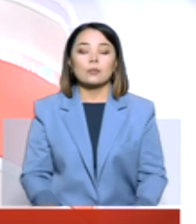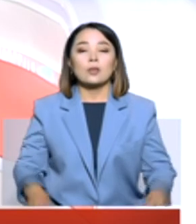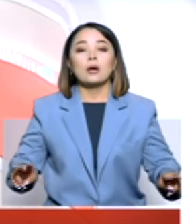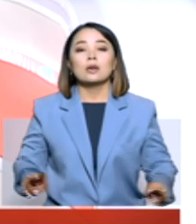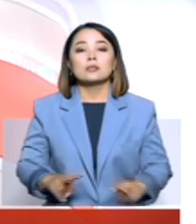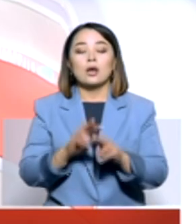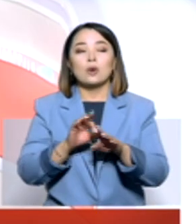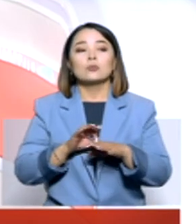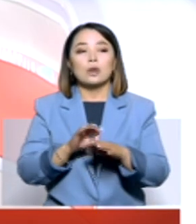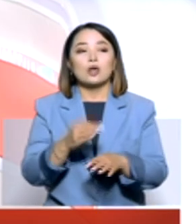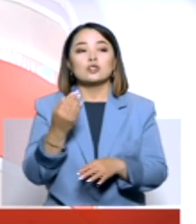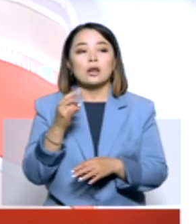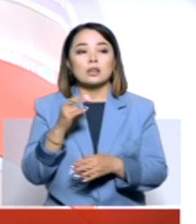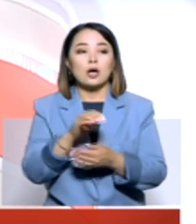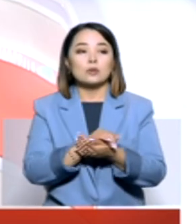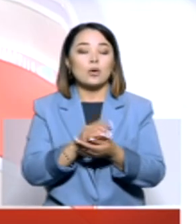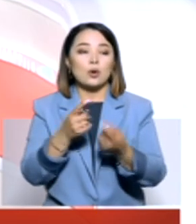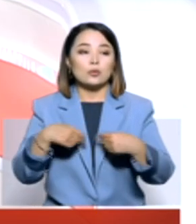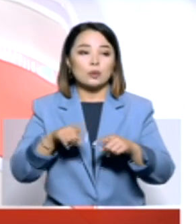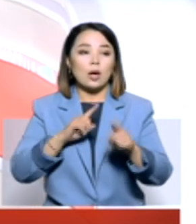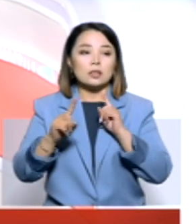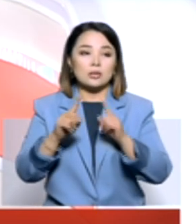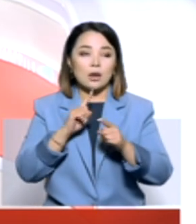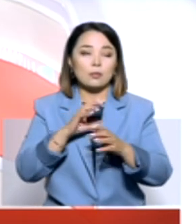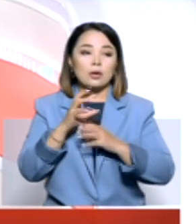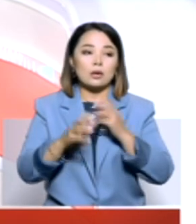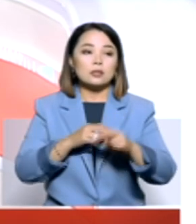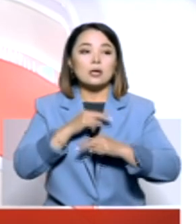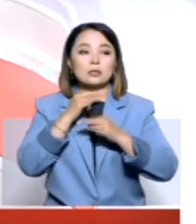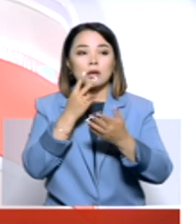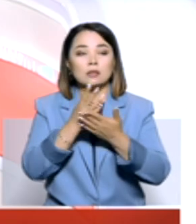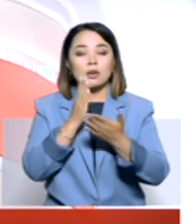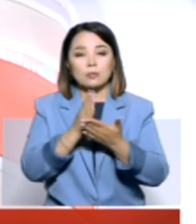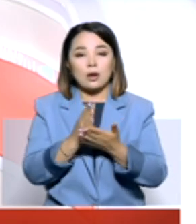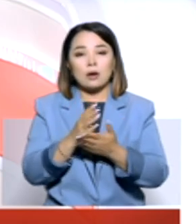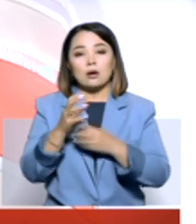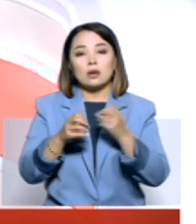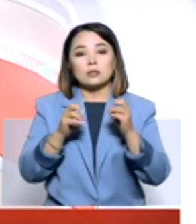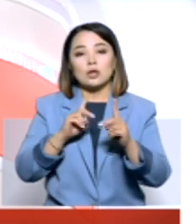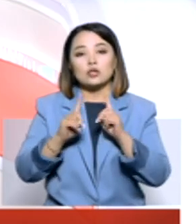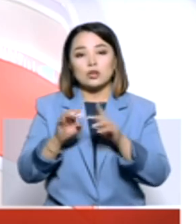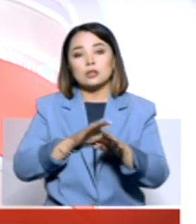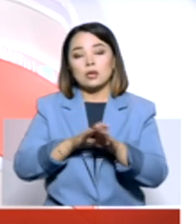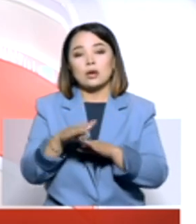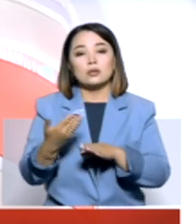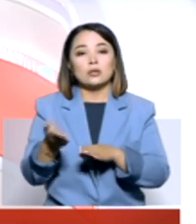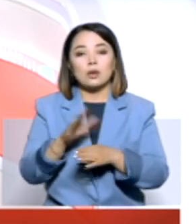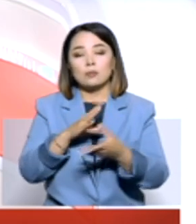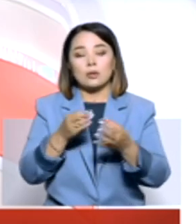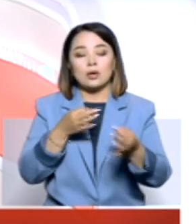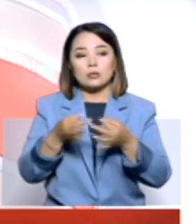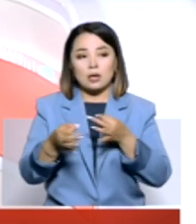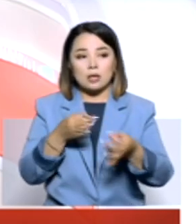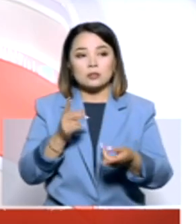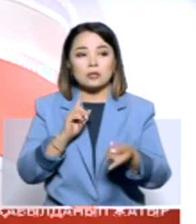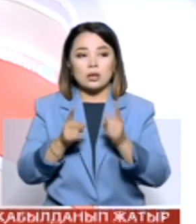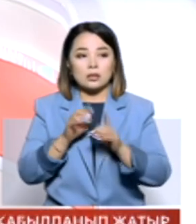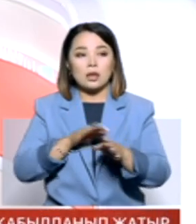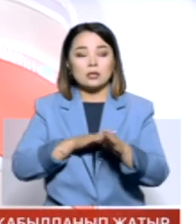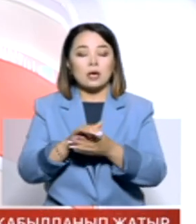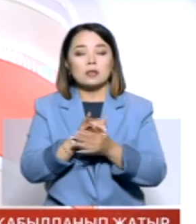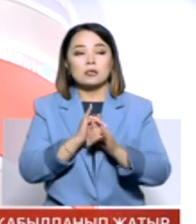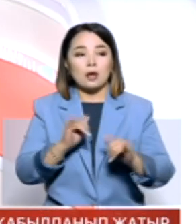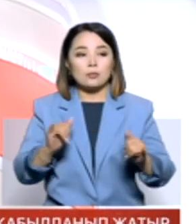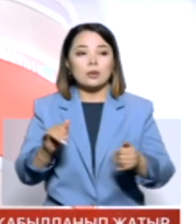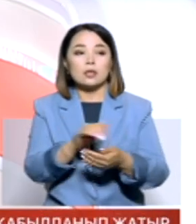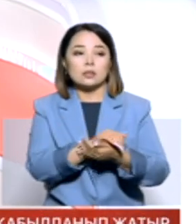Астанада өтіп жатқан Шанхай ынтымақтастық ұйымының саммитіне бүкіл әлем назар аударып отыр. Халықаралық жиында көпжақты диалогты дамытуға, әлемдегі бейбіт келісімдер